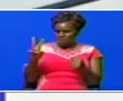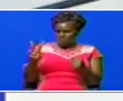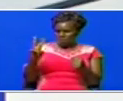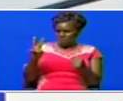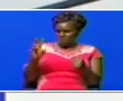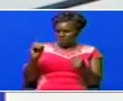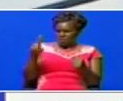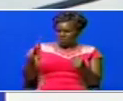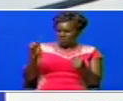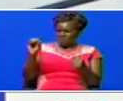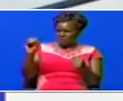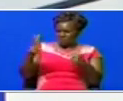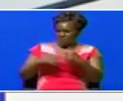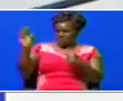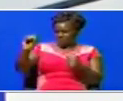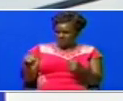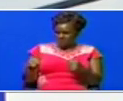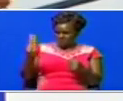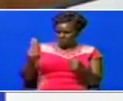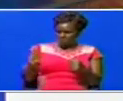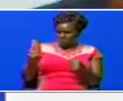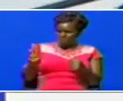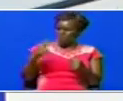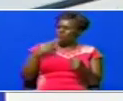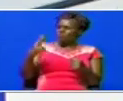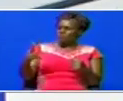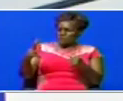203, 0.07%. Uhuru Kenyatta,